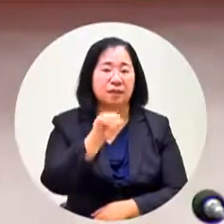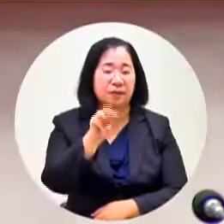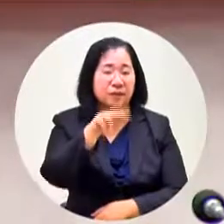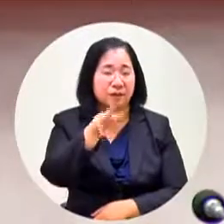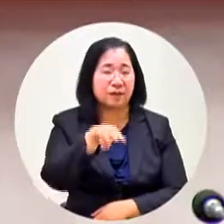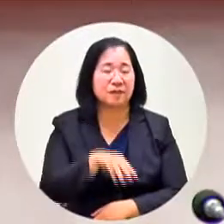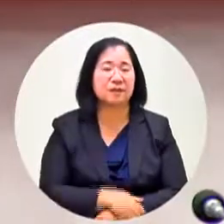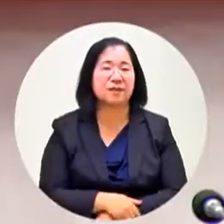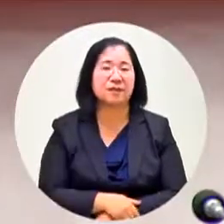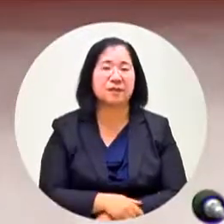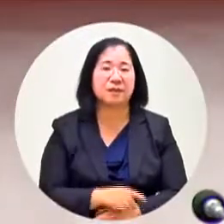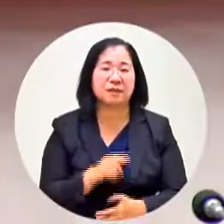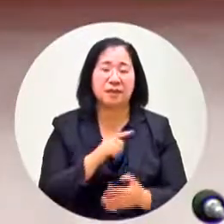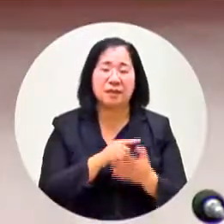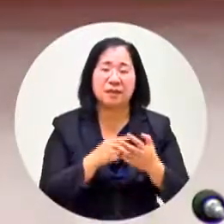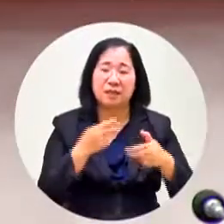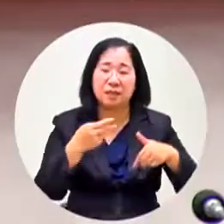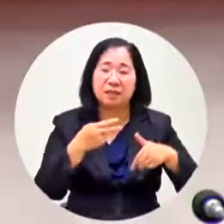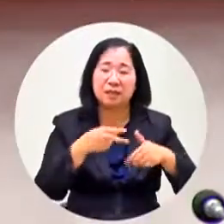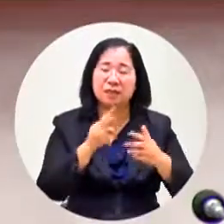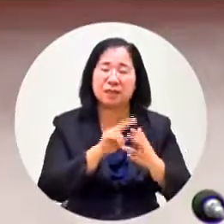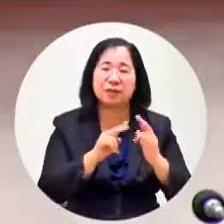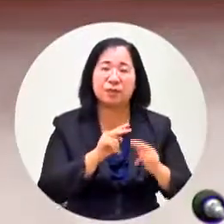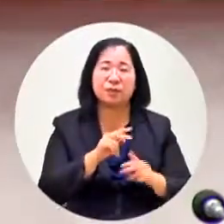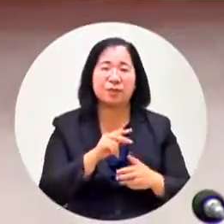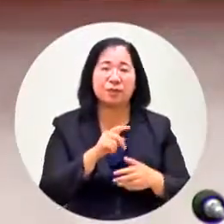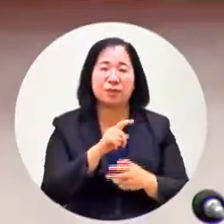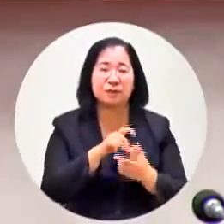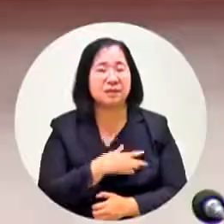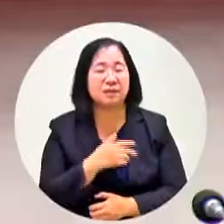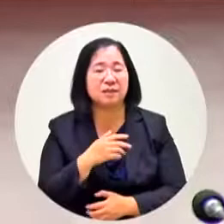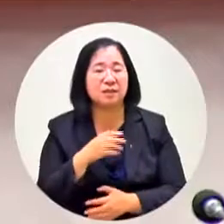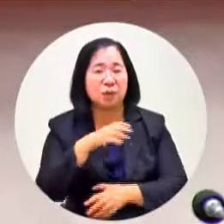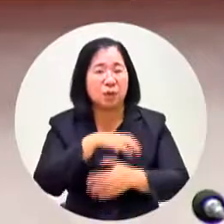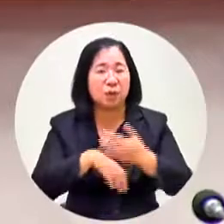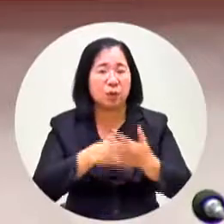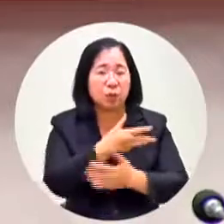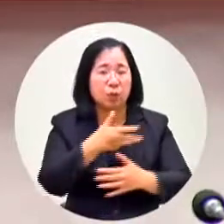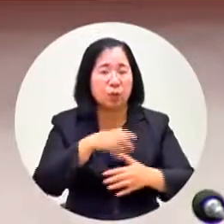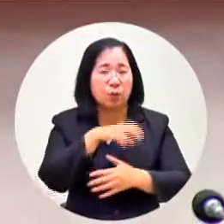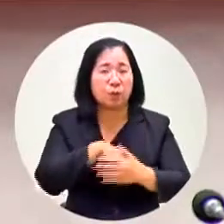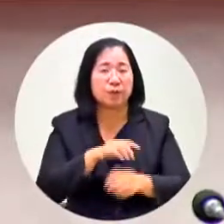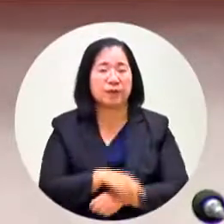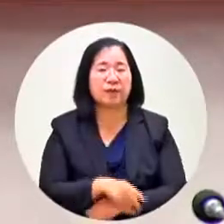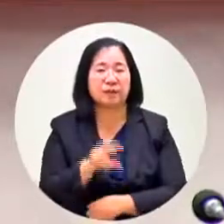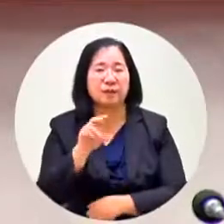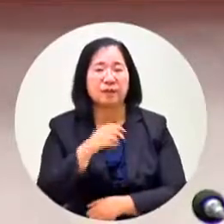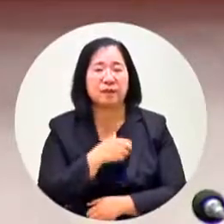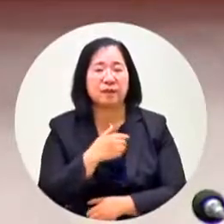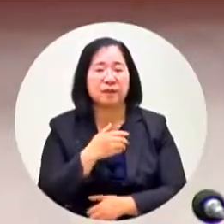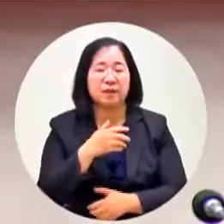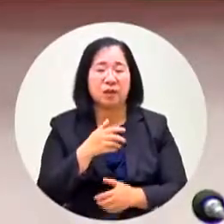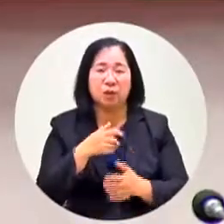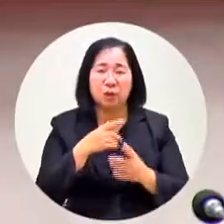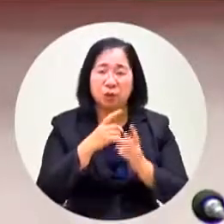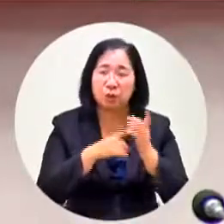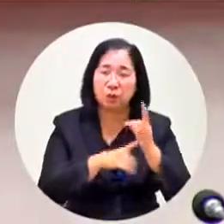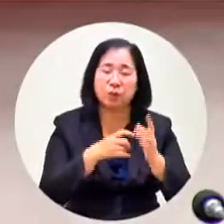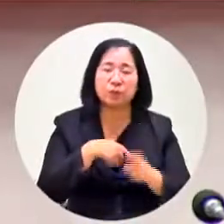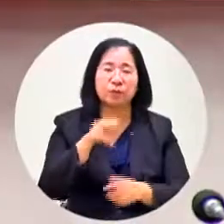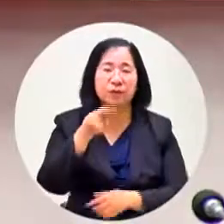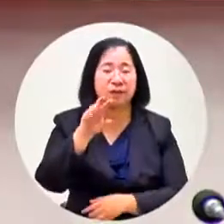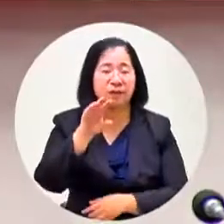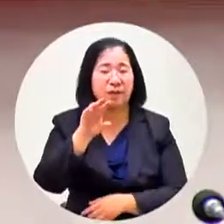特别颁布的，教育部特别颁布的哈。那总公共化的幼儿园的薪资，那现在我们来反观我们高雄市